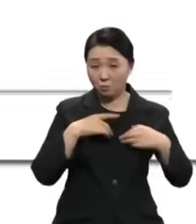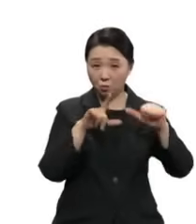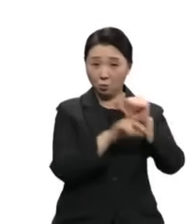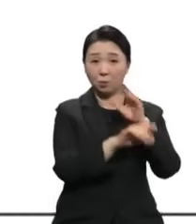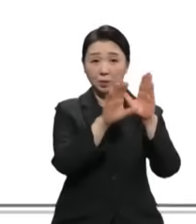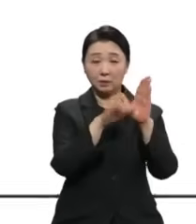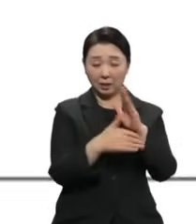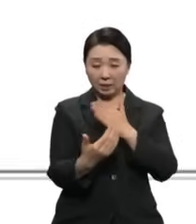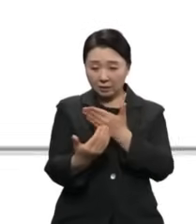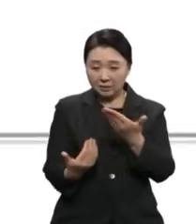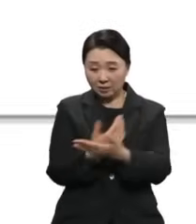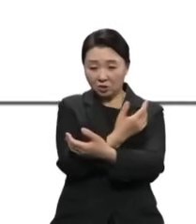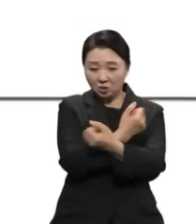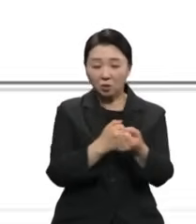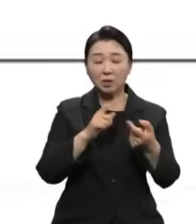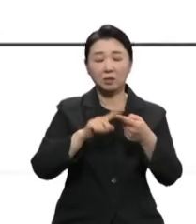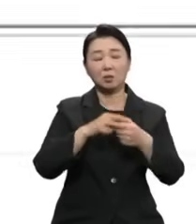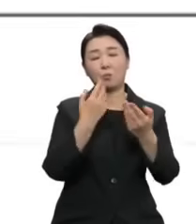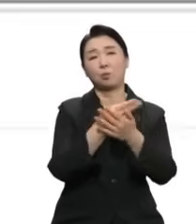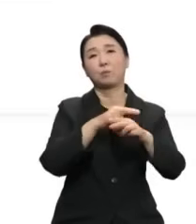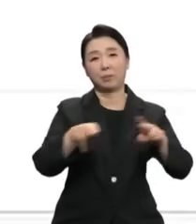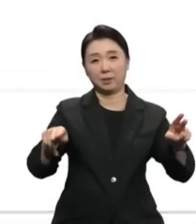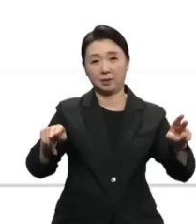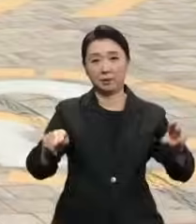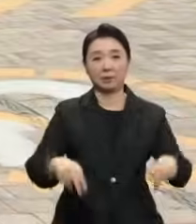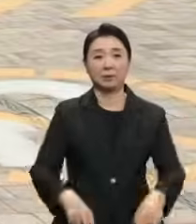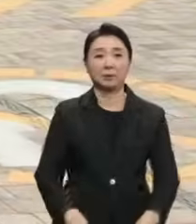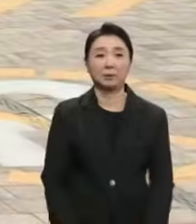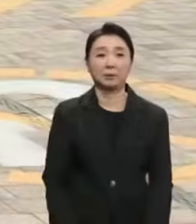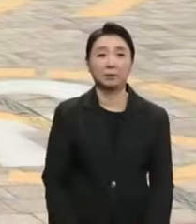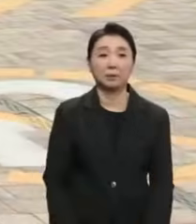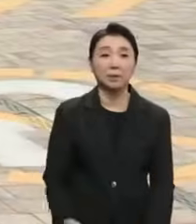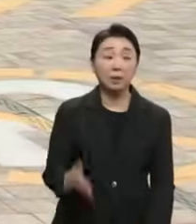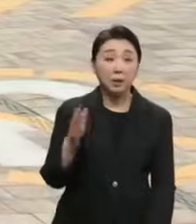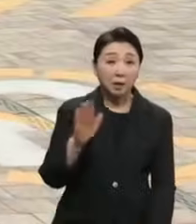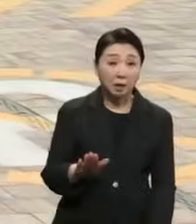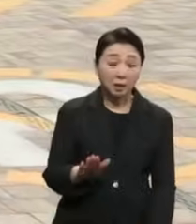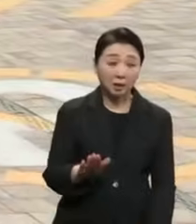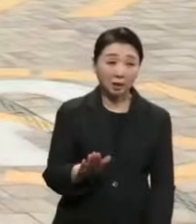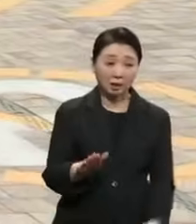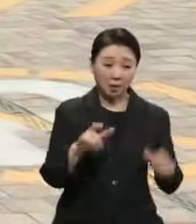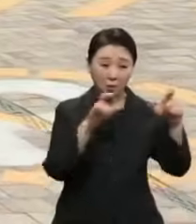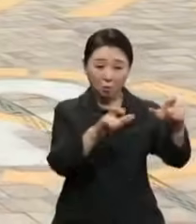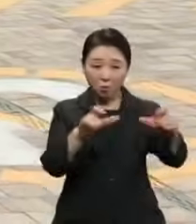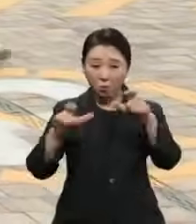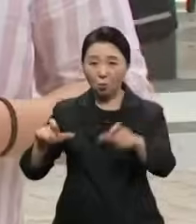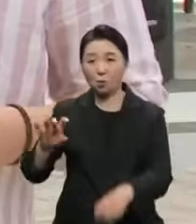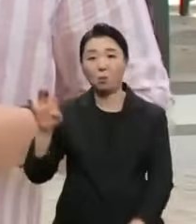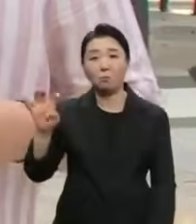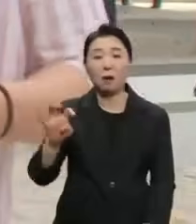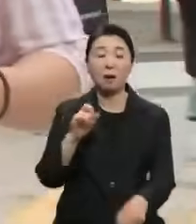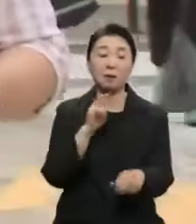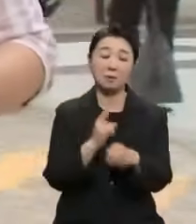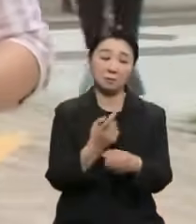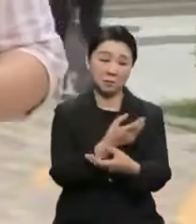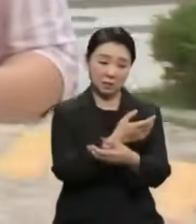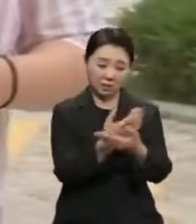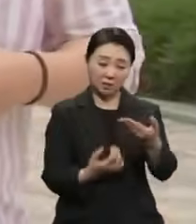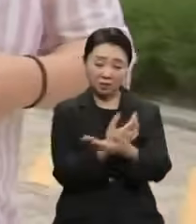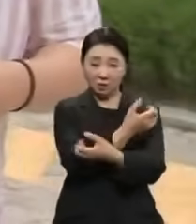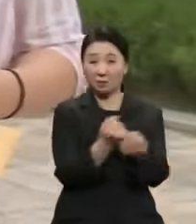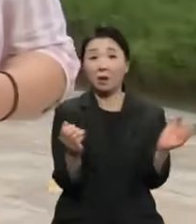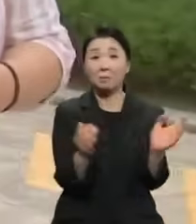5월 사전 청약 제도를 아예 폐지했습니다. 하지만 40단지 넘는 곳이 이미 사전 청약을 시행한